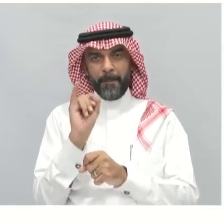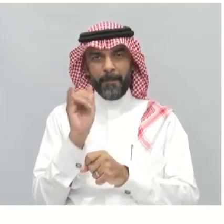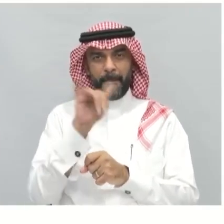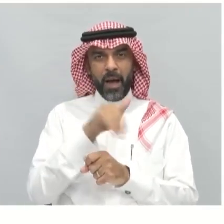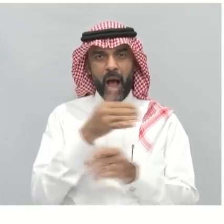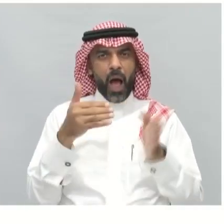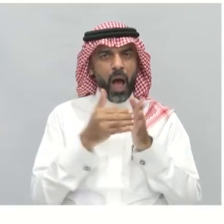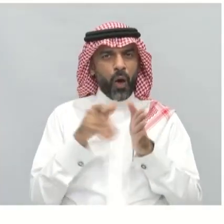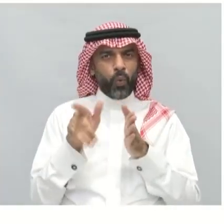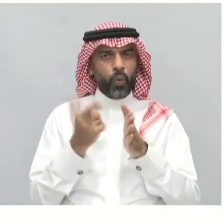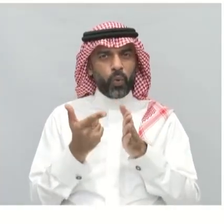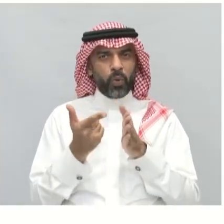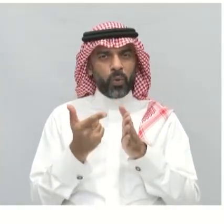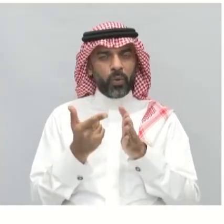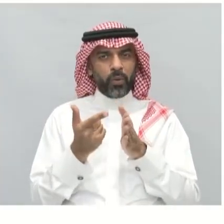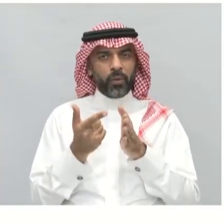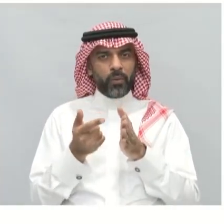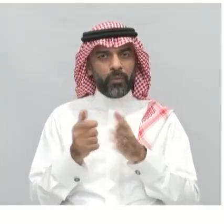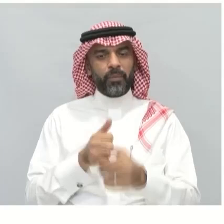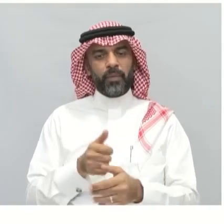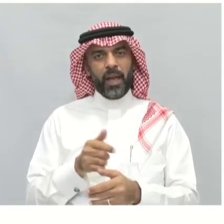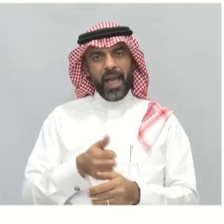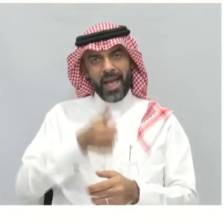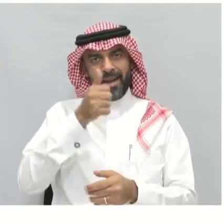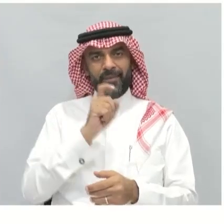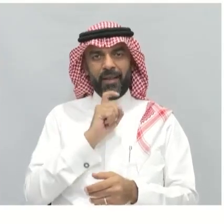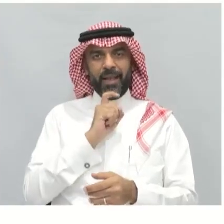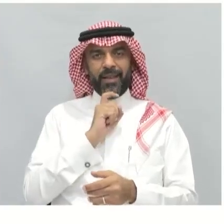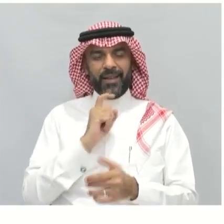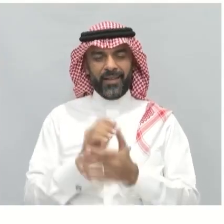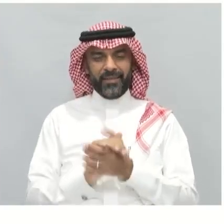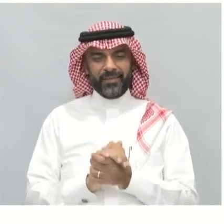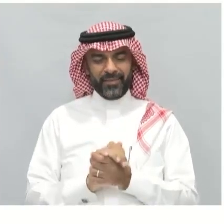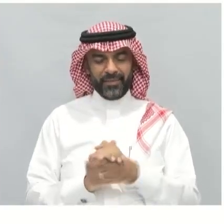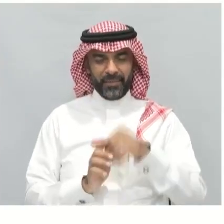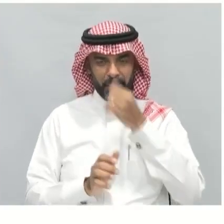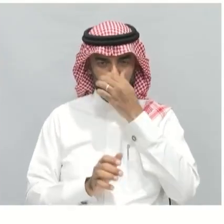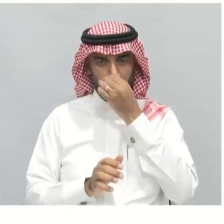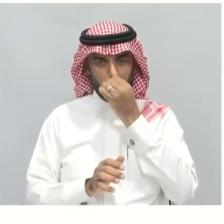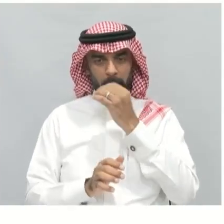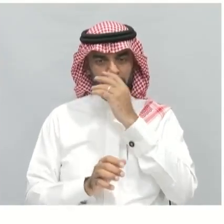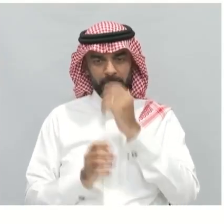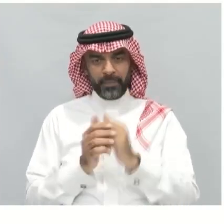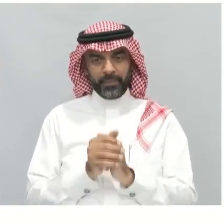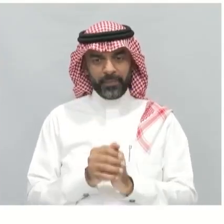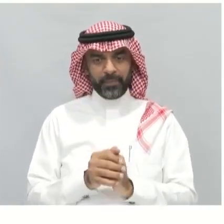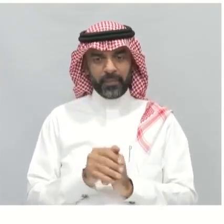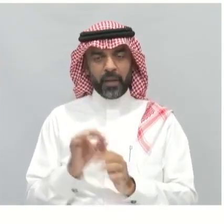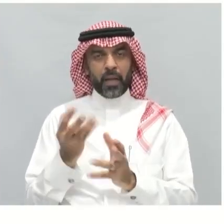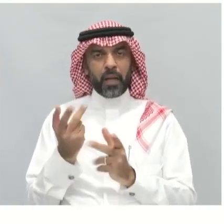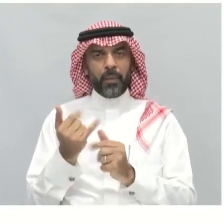نما انتهى بماذا بالف لينه احسنتم بالف لينه كم عدد